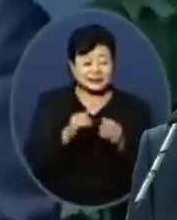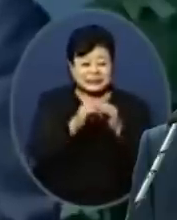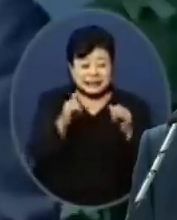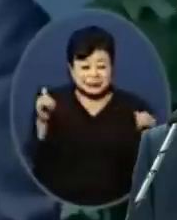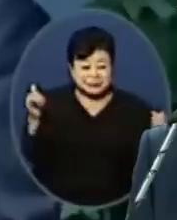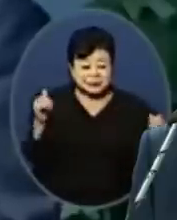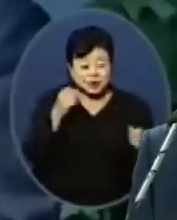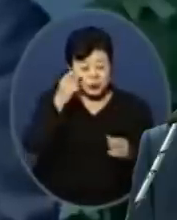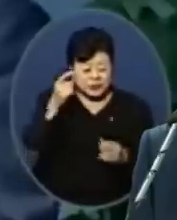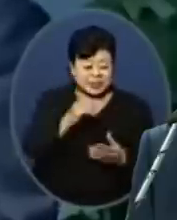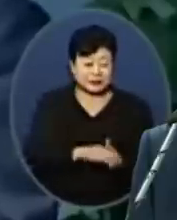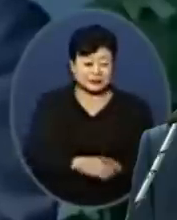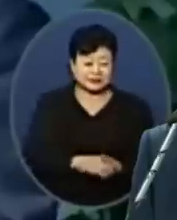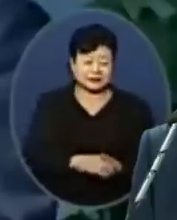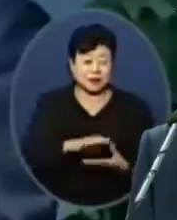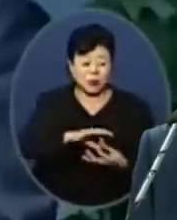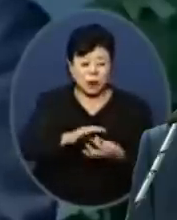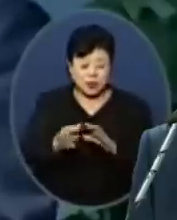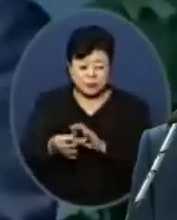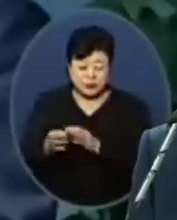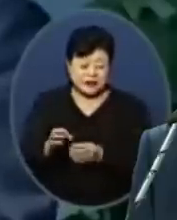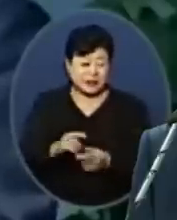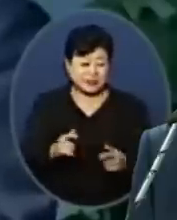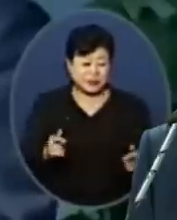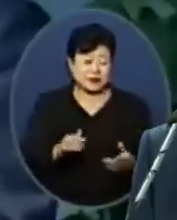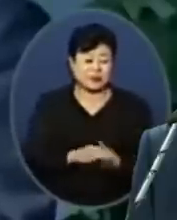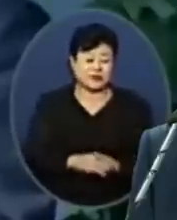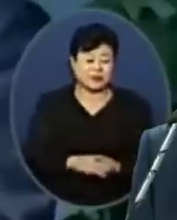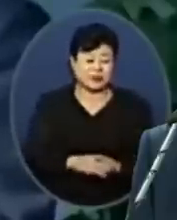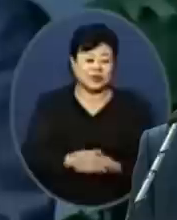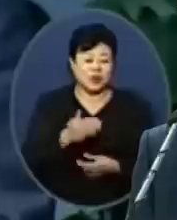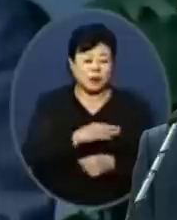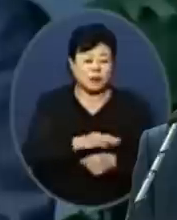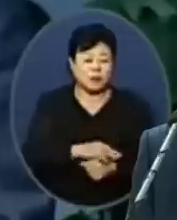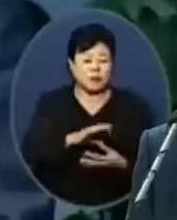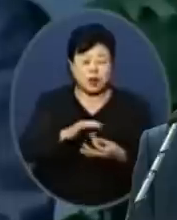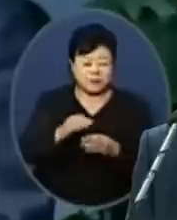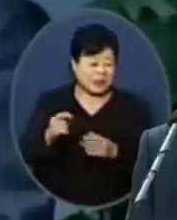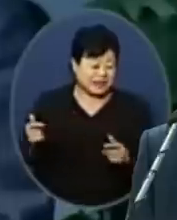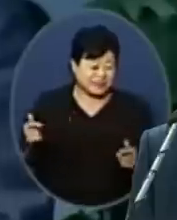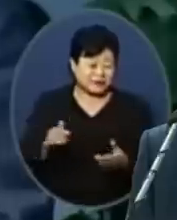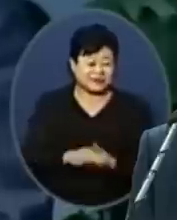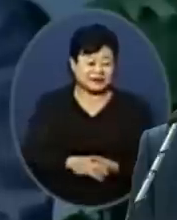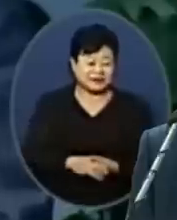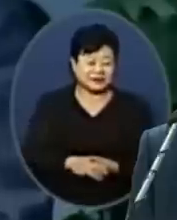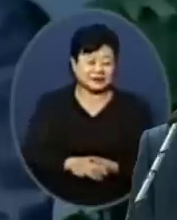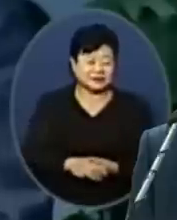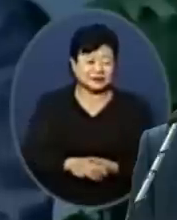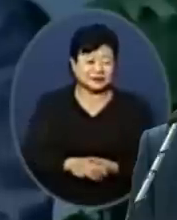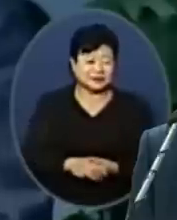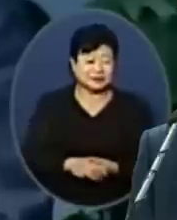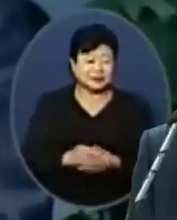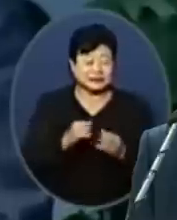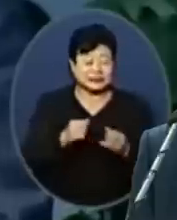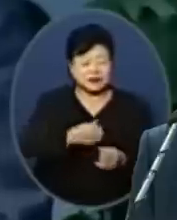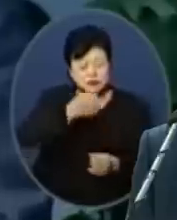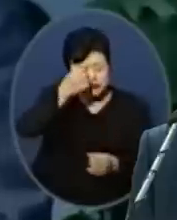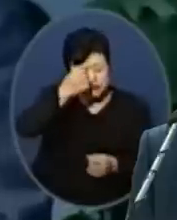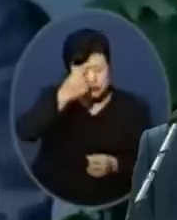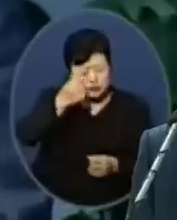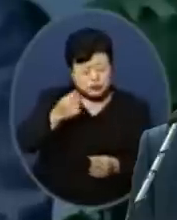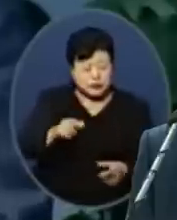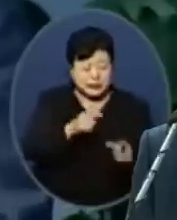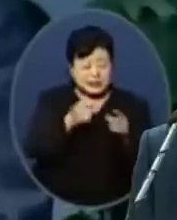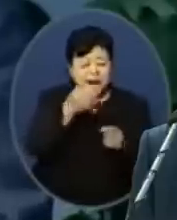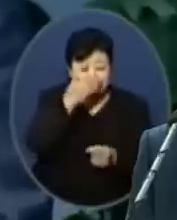인간은 위대함이 올림픽에 있는 것이 아닙니다. 육체적 올림픽이 아니고 인간이 꿈을 꾸며 살